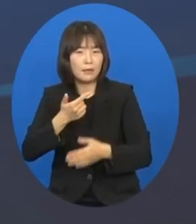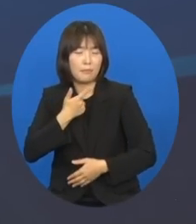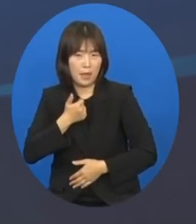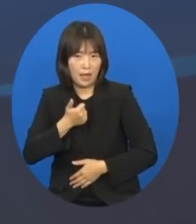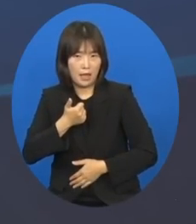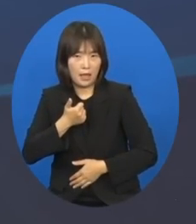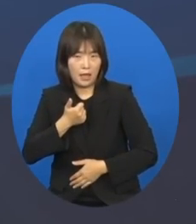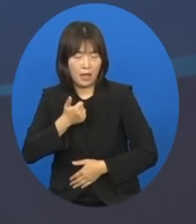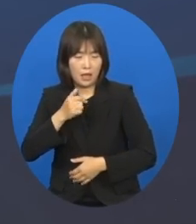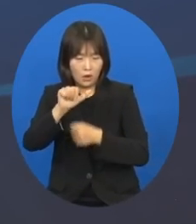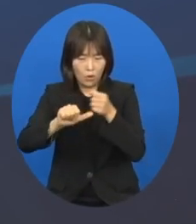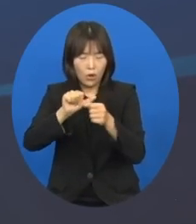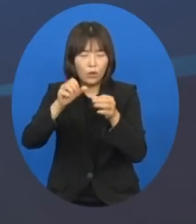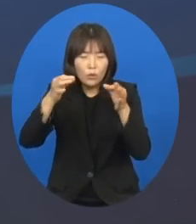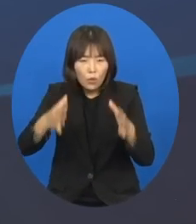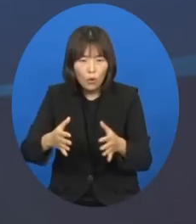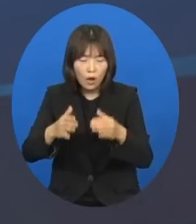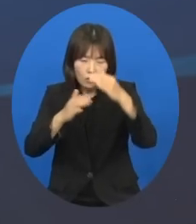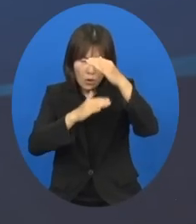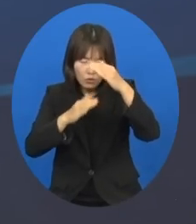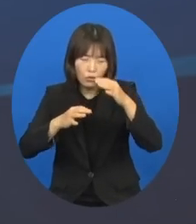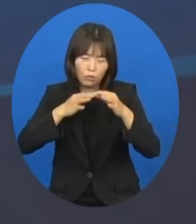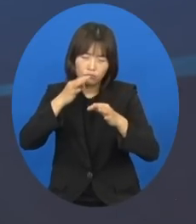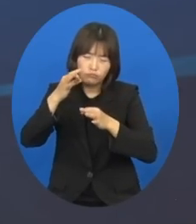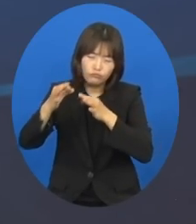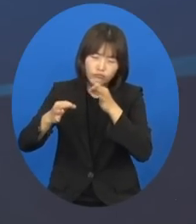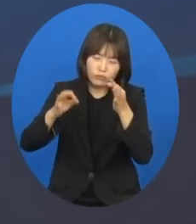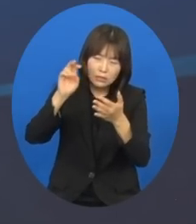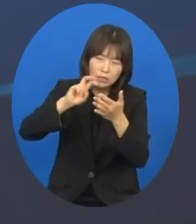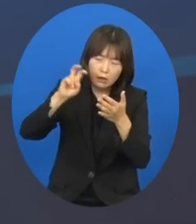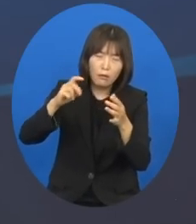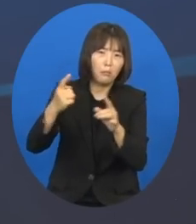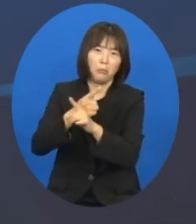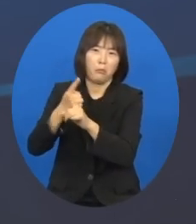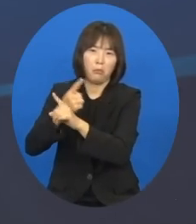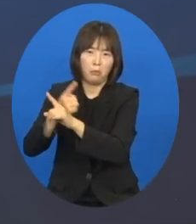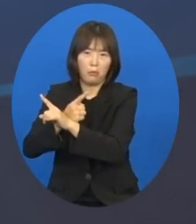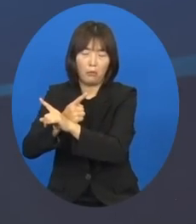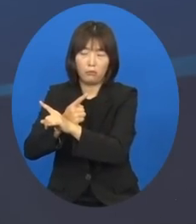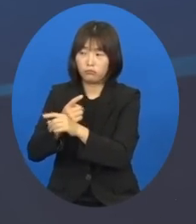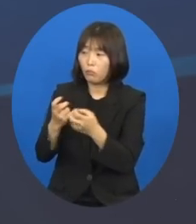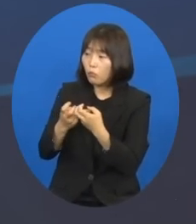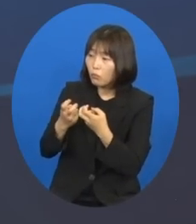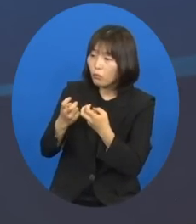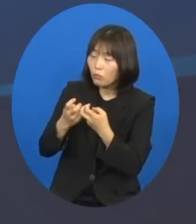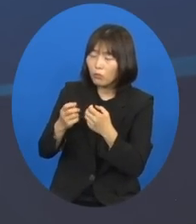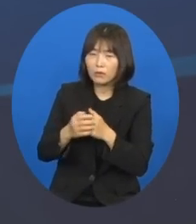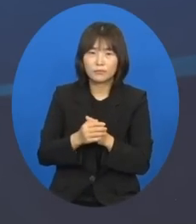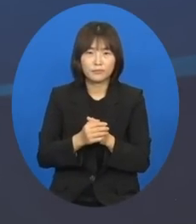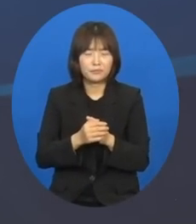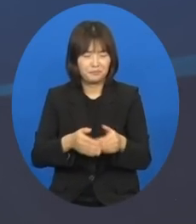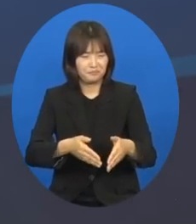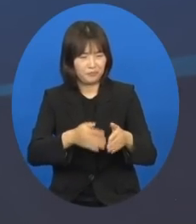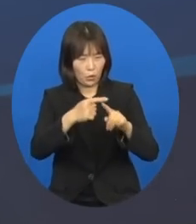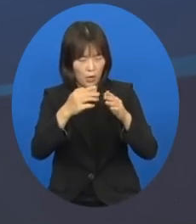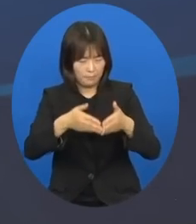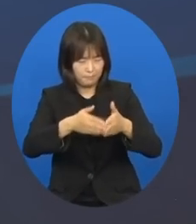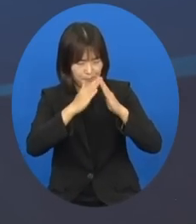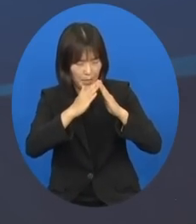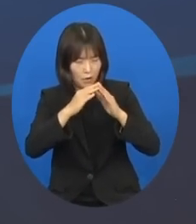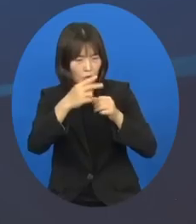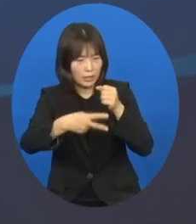5년간 우리 회중이 부르는 찬양이 바뀝니다 어떻게요 개척해 가지고 2년